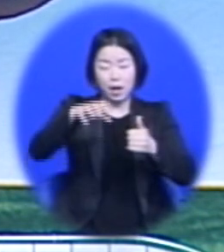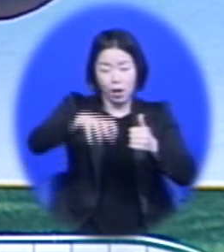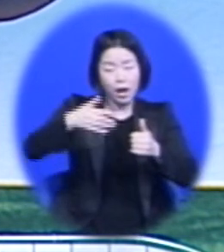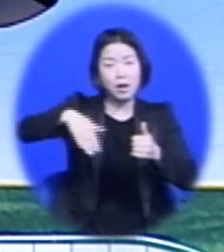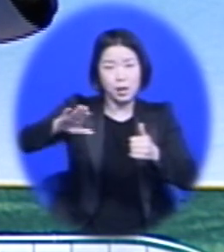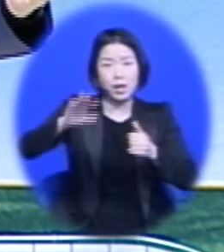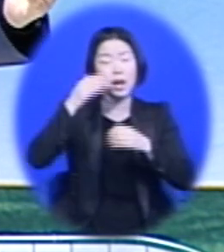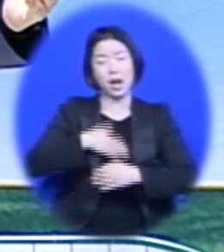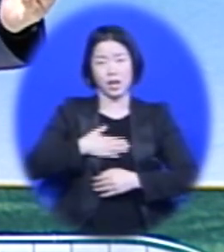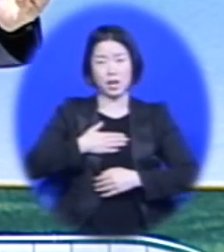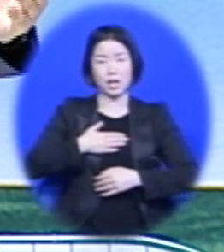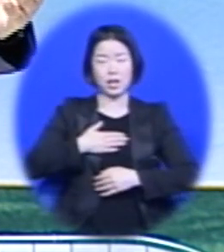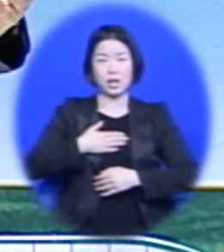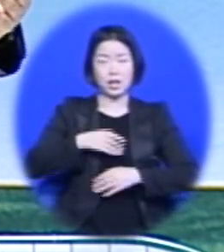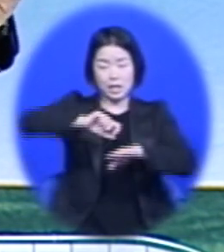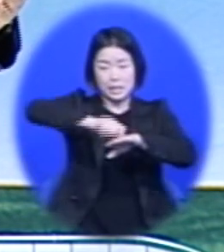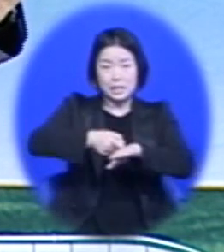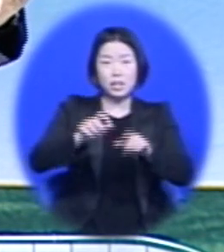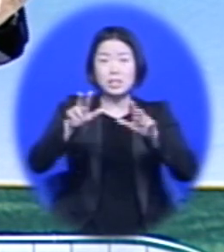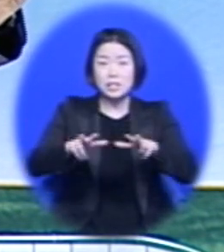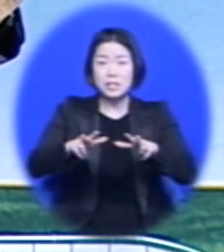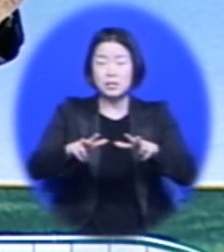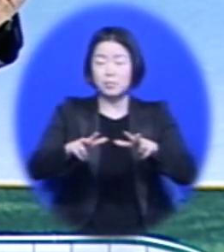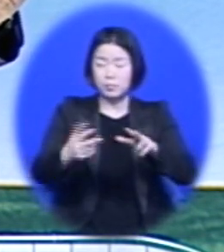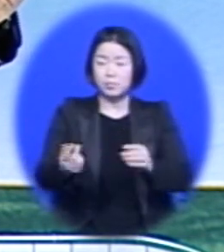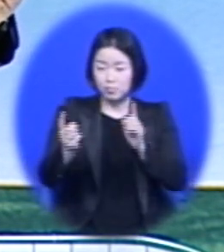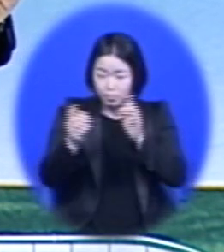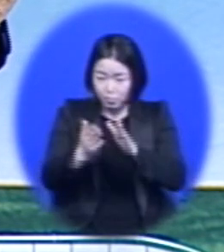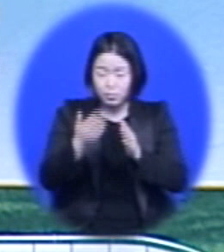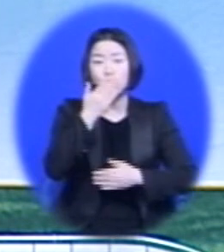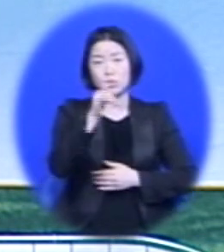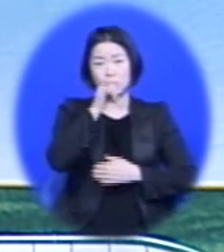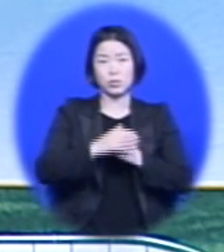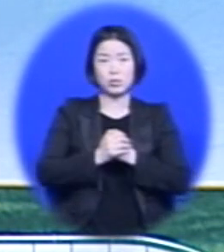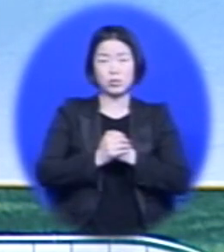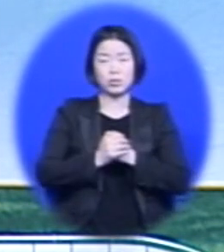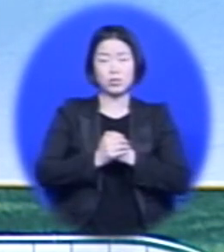거고 징계는 지금 당장 받는 겁니다.